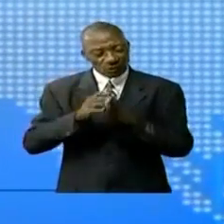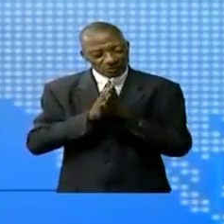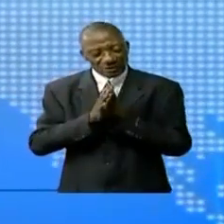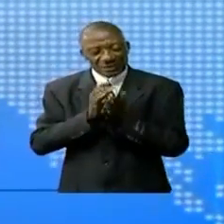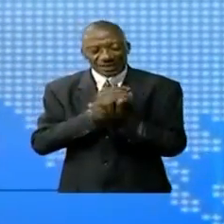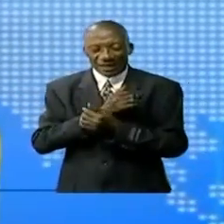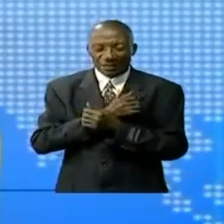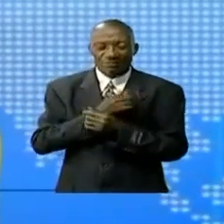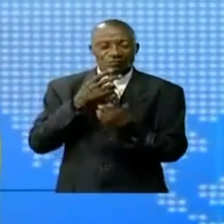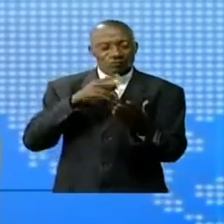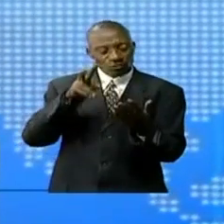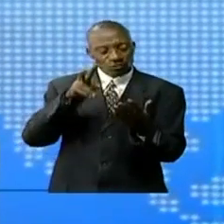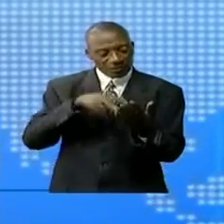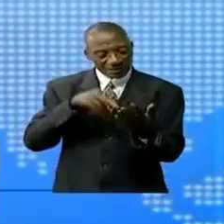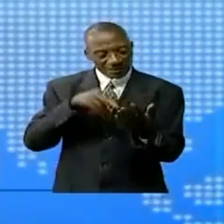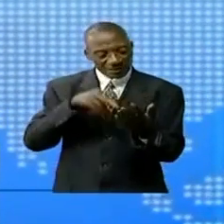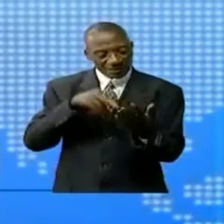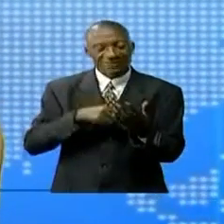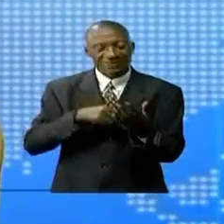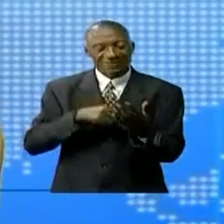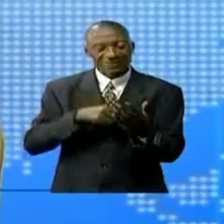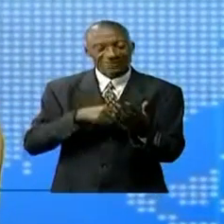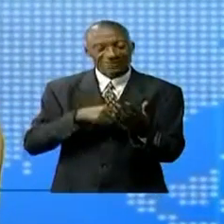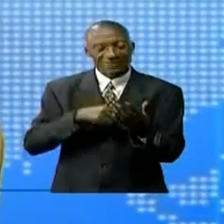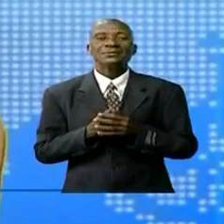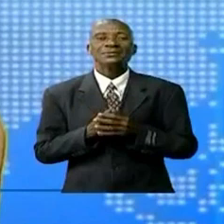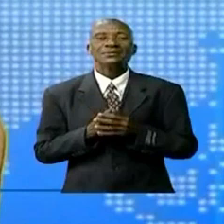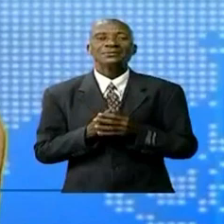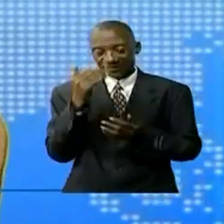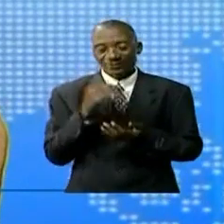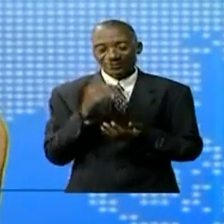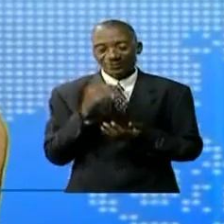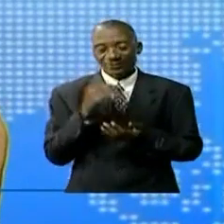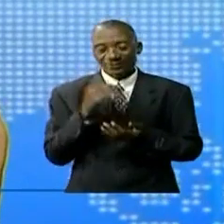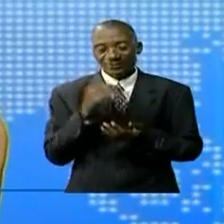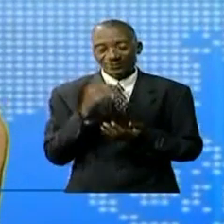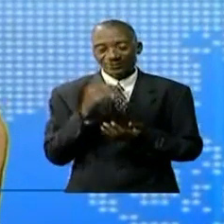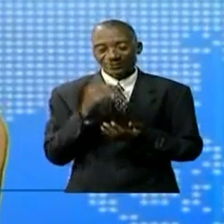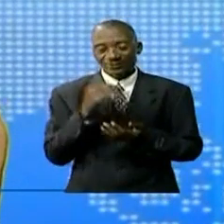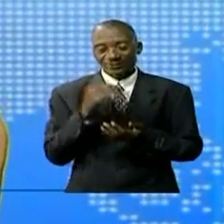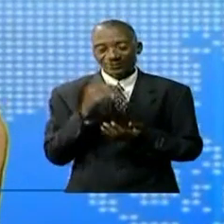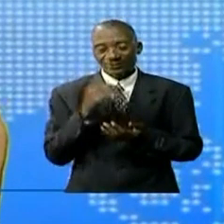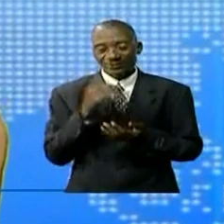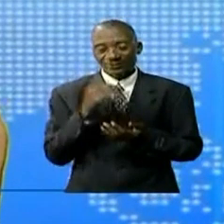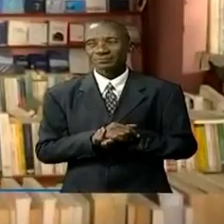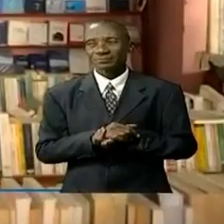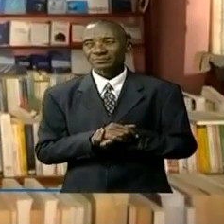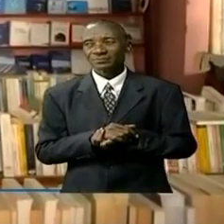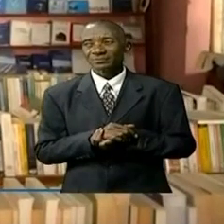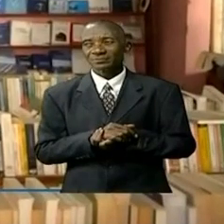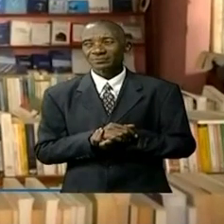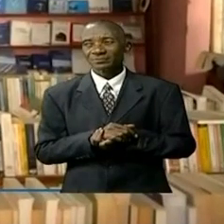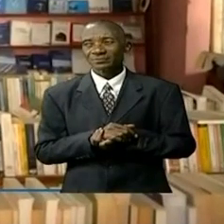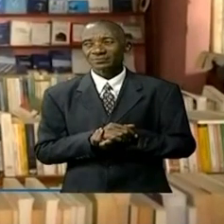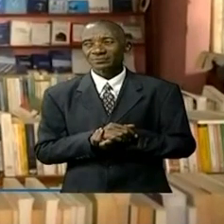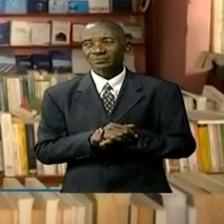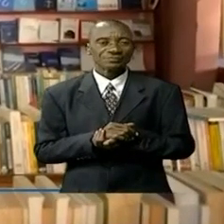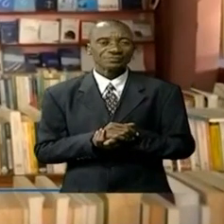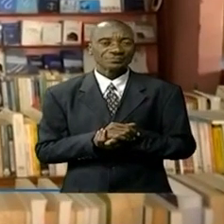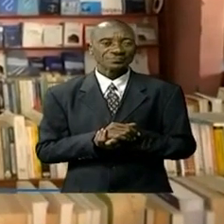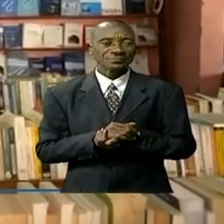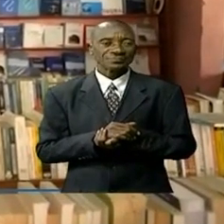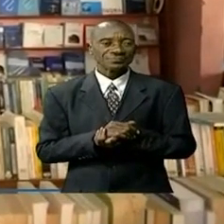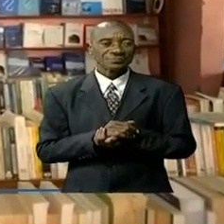du savoir. Iverson Kabwaba nous en dit plus dans ce reportage. Le livre congolais en